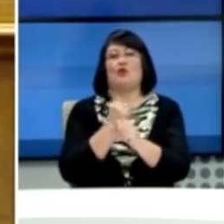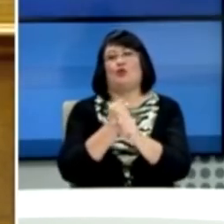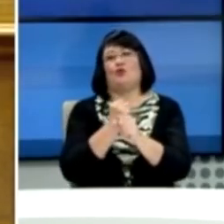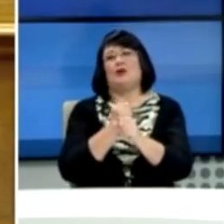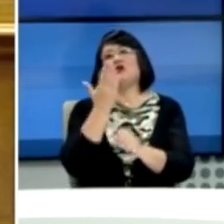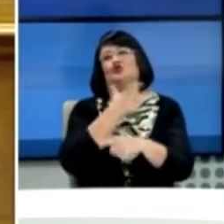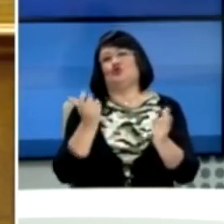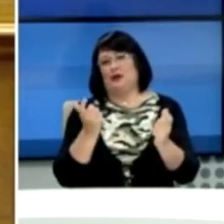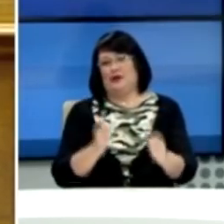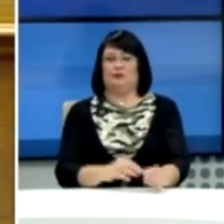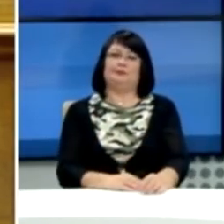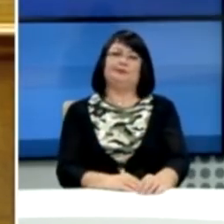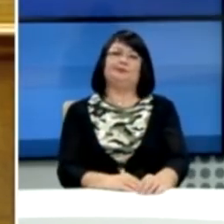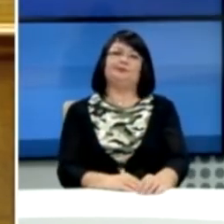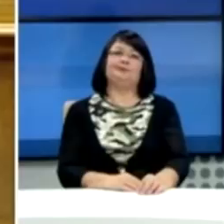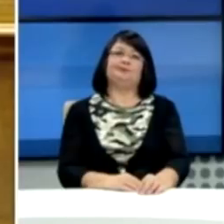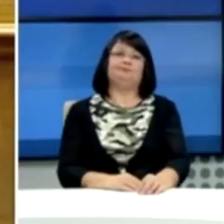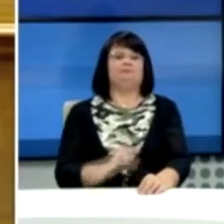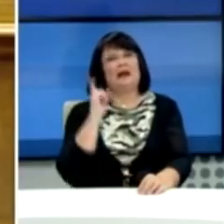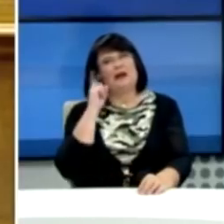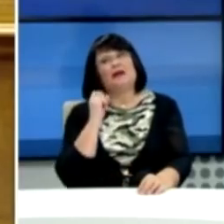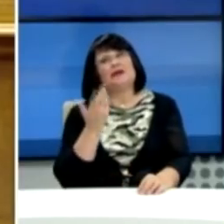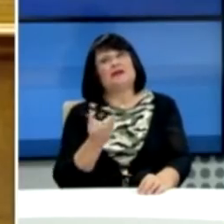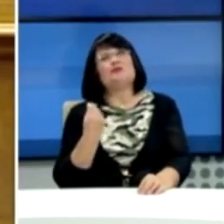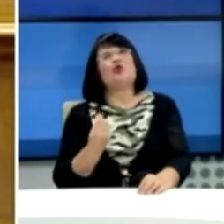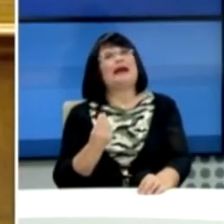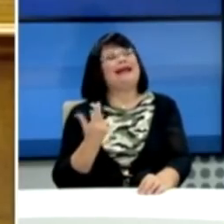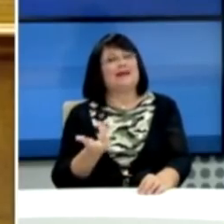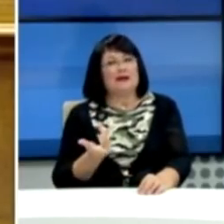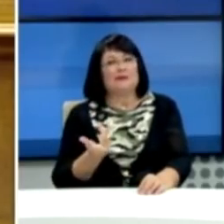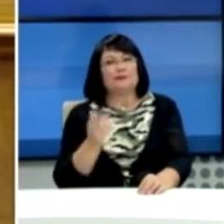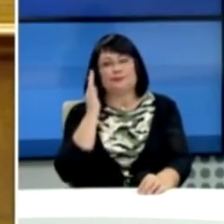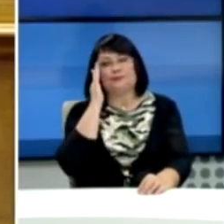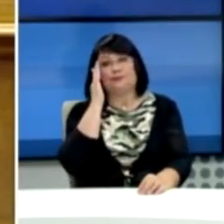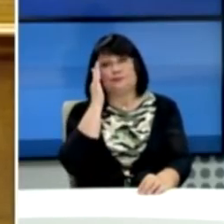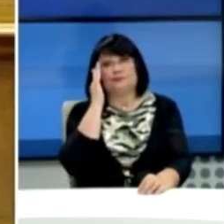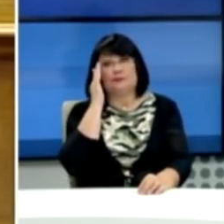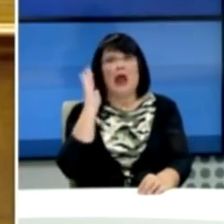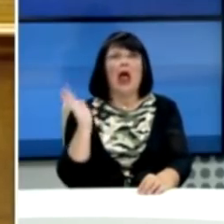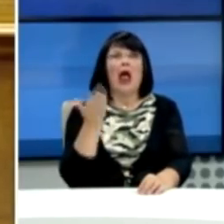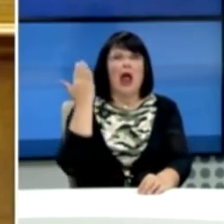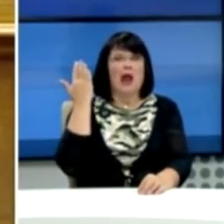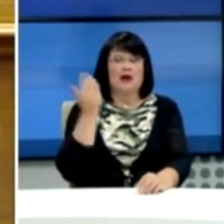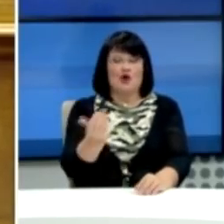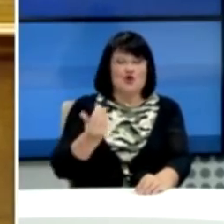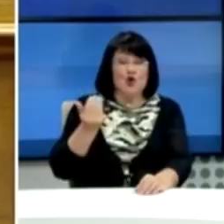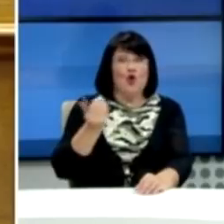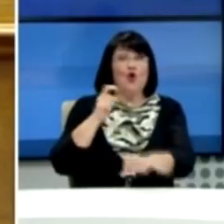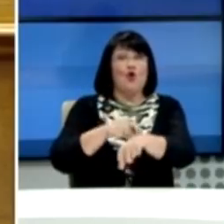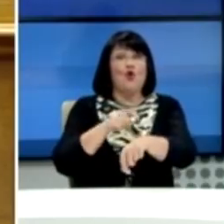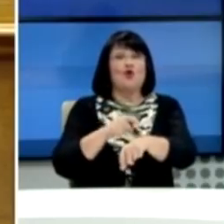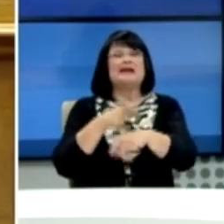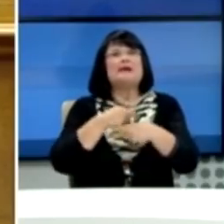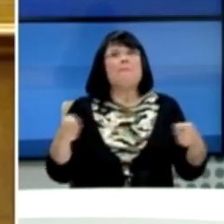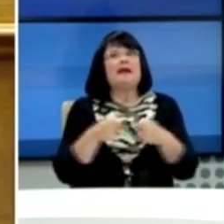κάθε σχολείο. Και ξέρετε πολύ καλά πως αν παίρνατε έγκαιρα όλα αυτά τα μέτρα